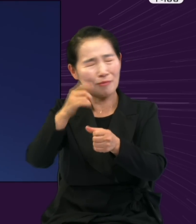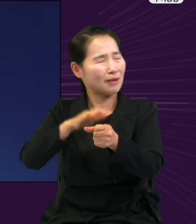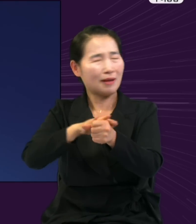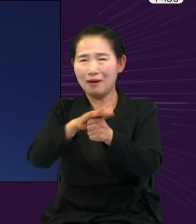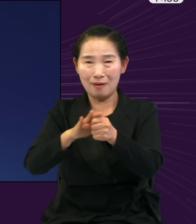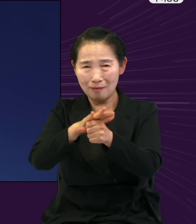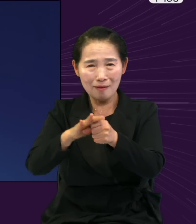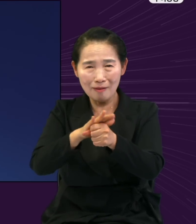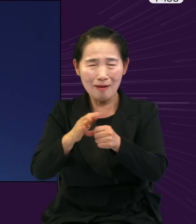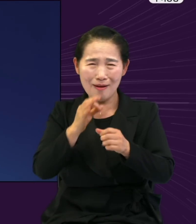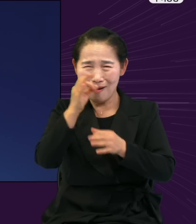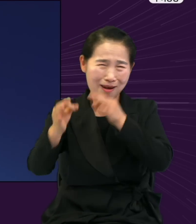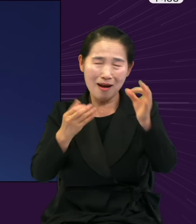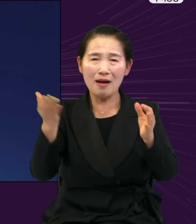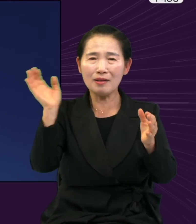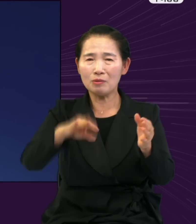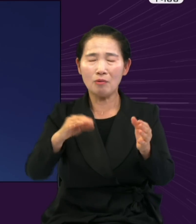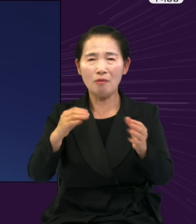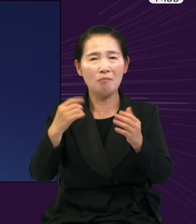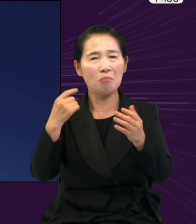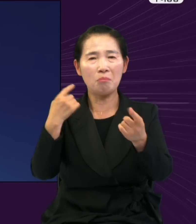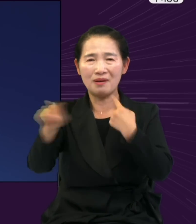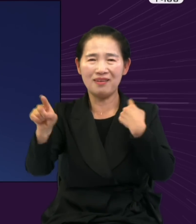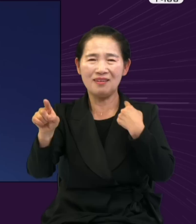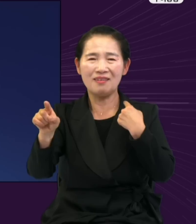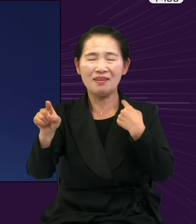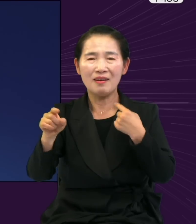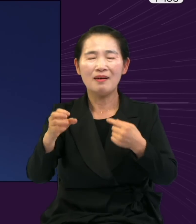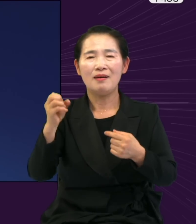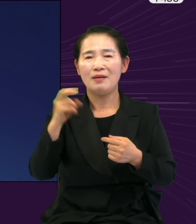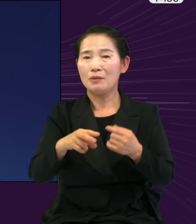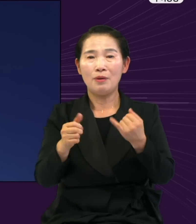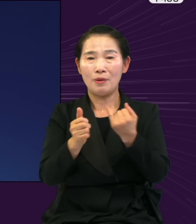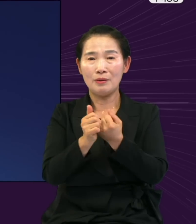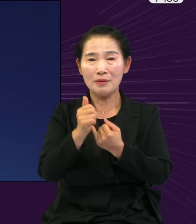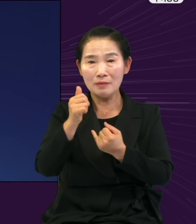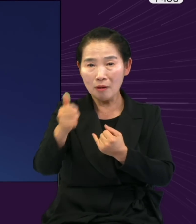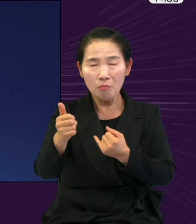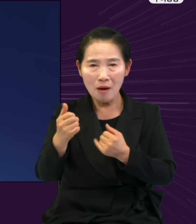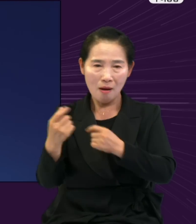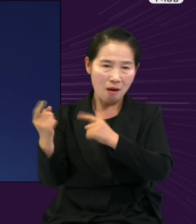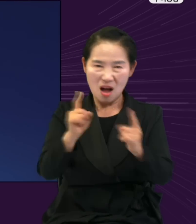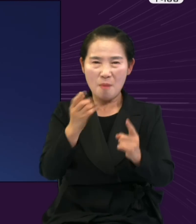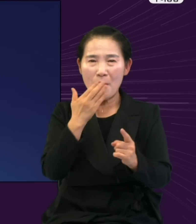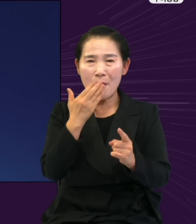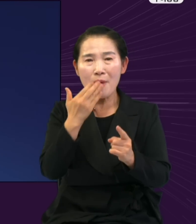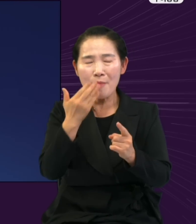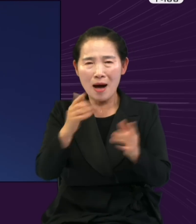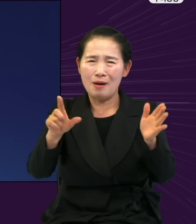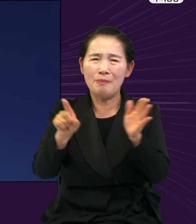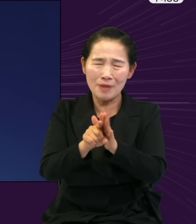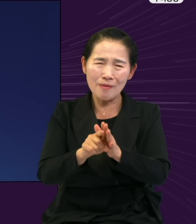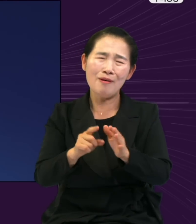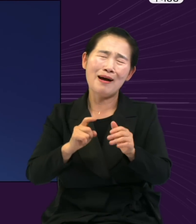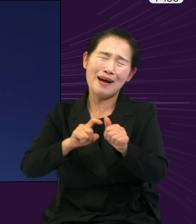않으셨어요. 내 남편을 살려달라고 하나님 앞에 그렇게 몸부림치며 애걸복걸했지만